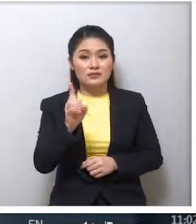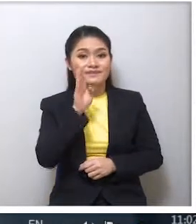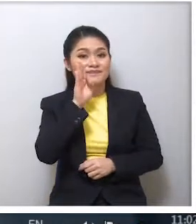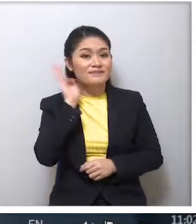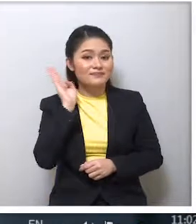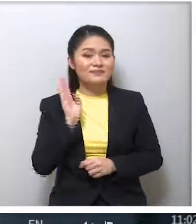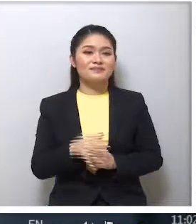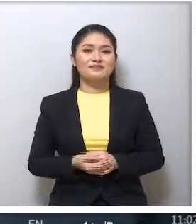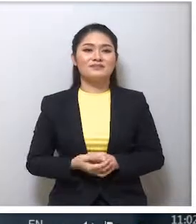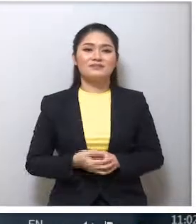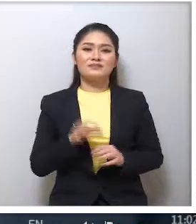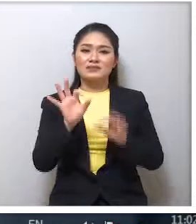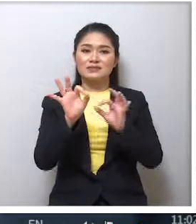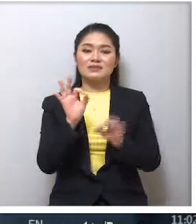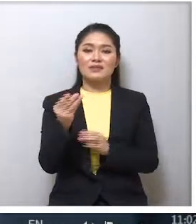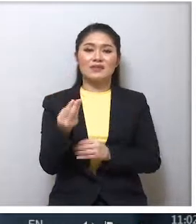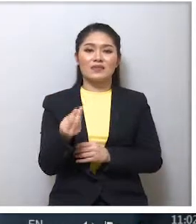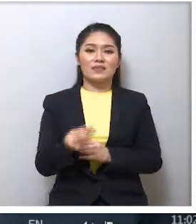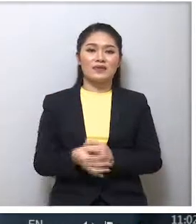ตรงนี้เลือกสัก